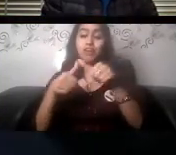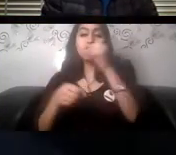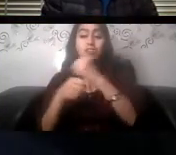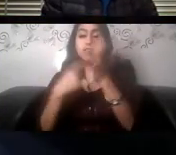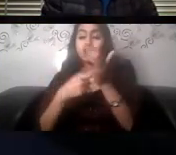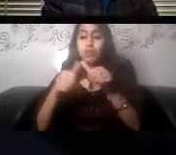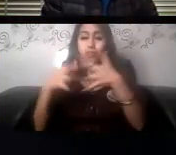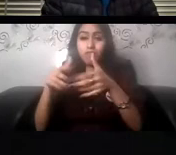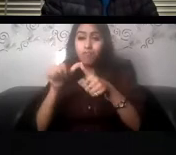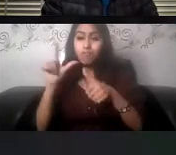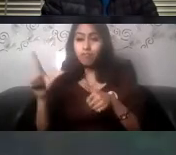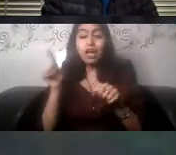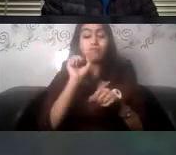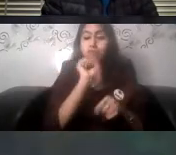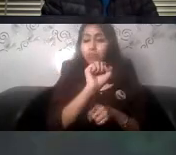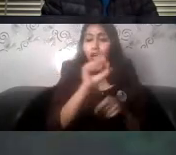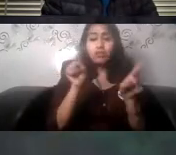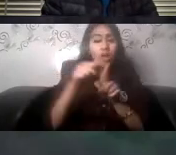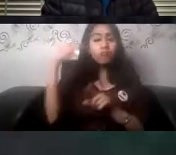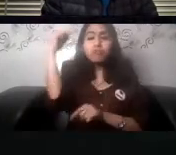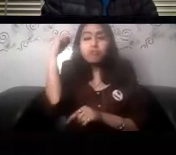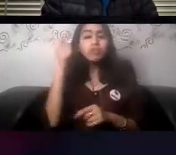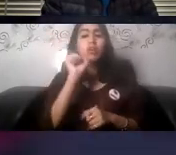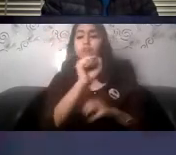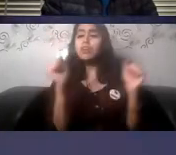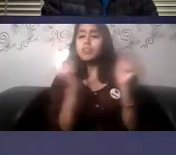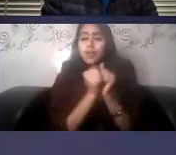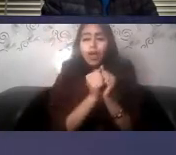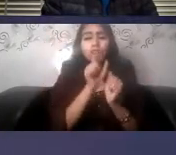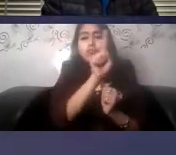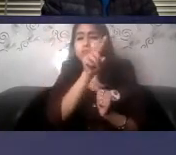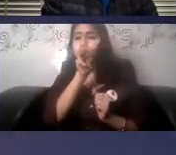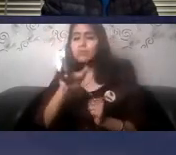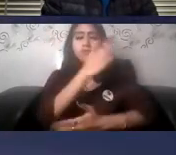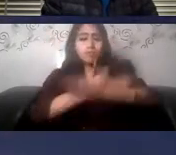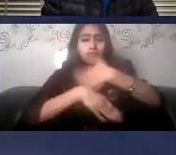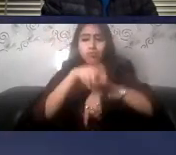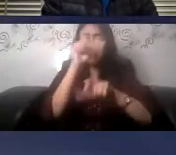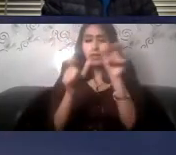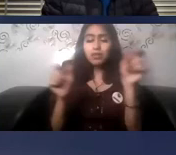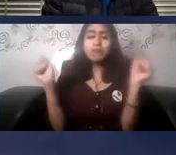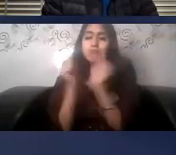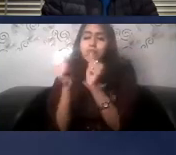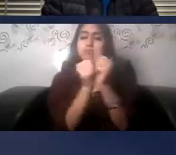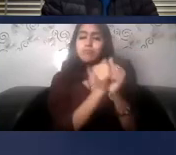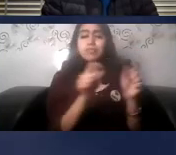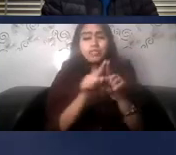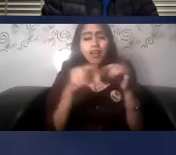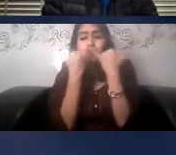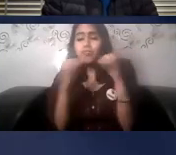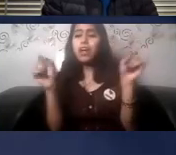ऐसी सोच जिसने अपने साथ साथ उन हजारों दिव्यांग भाई बहनों को आत्मनिर्भर बनाने